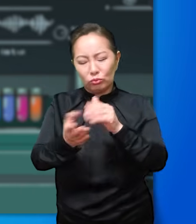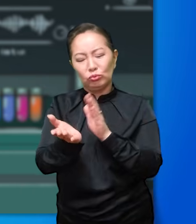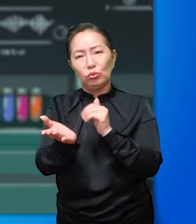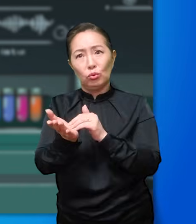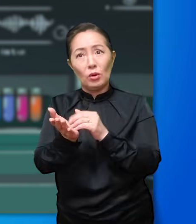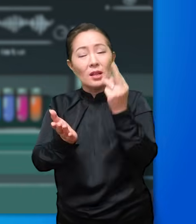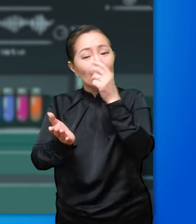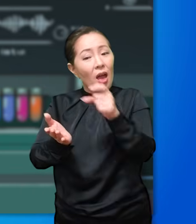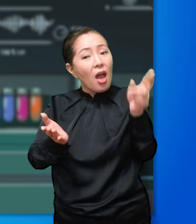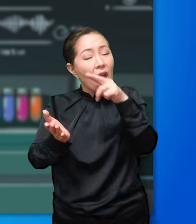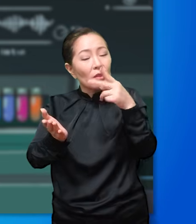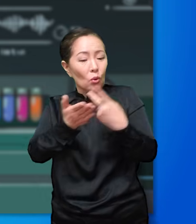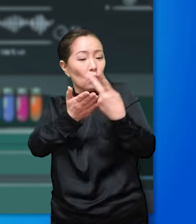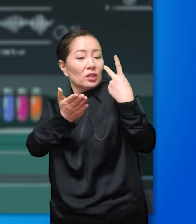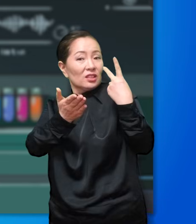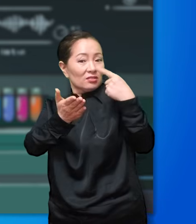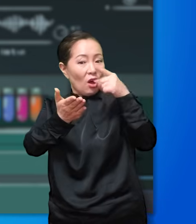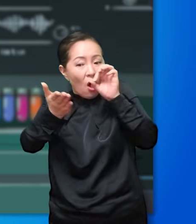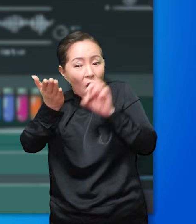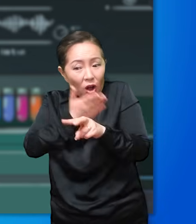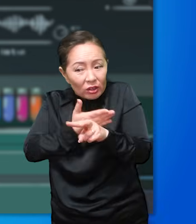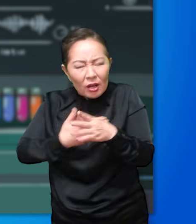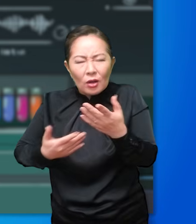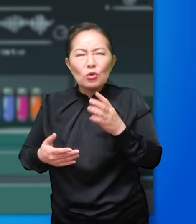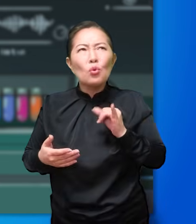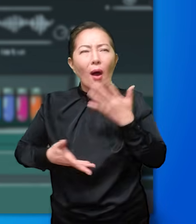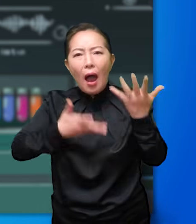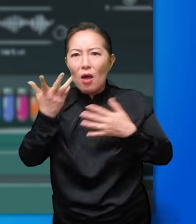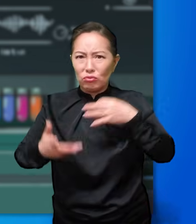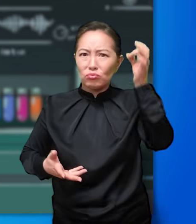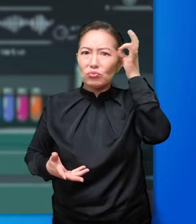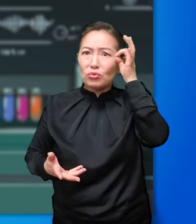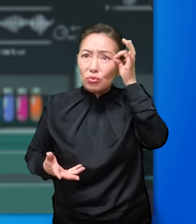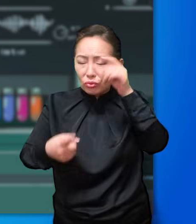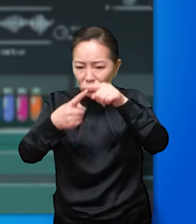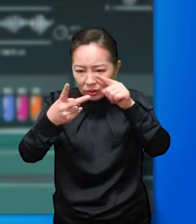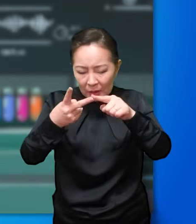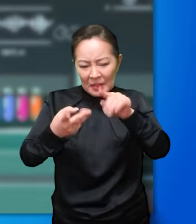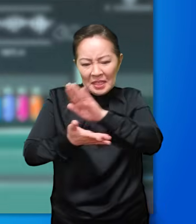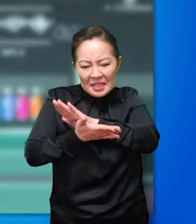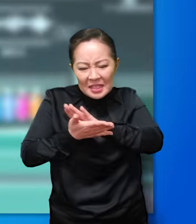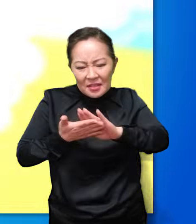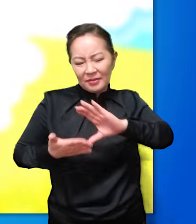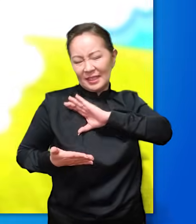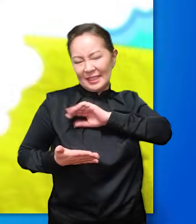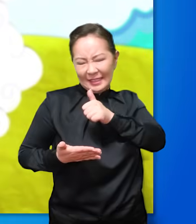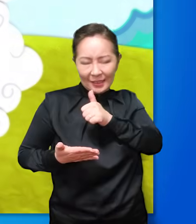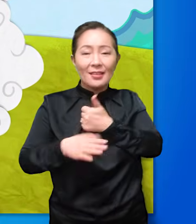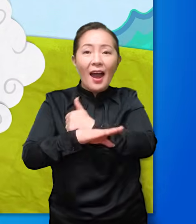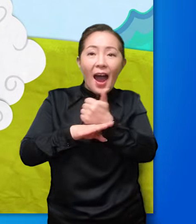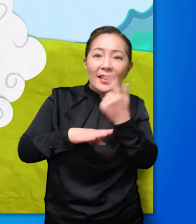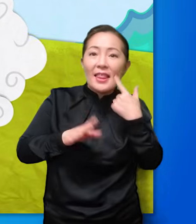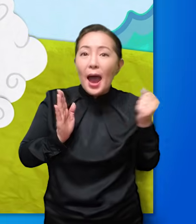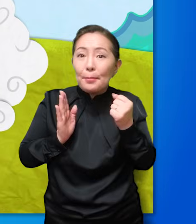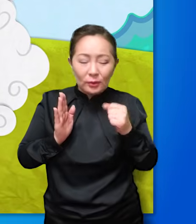зүйлийг ойлгоогүй байсан юм. Дээд үлгэрийг олохын тулд юу хайж байгаагаа мэдэхгүйгээр цэвэр